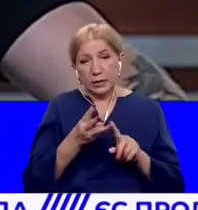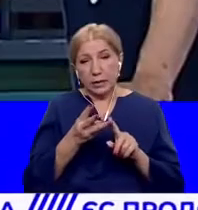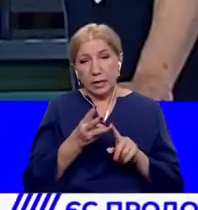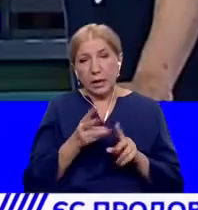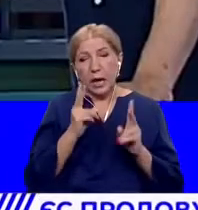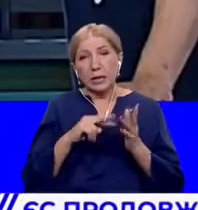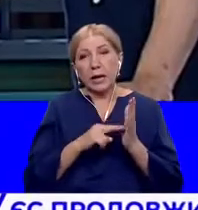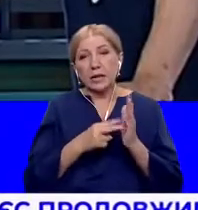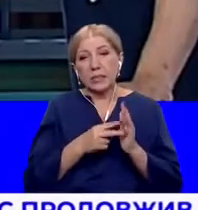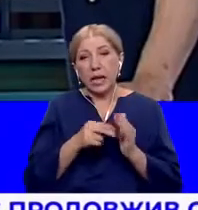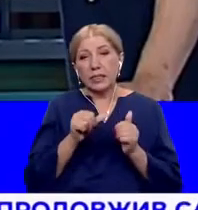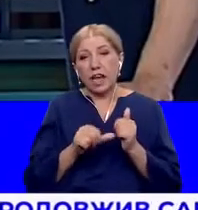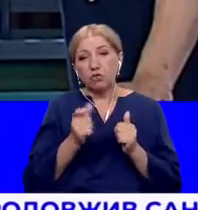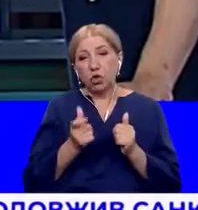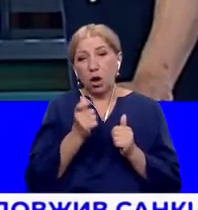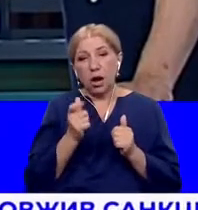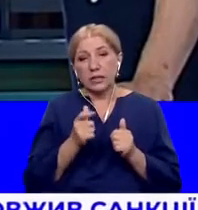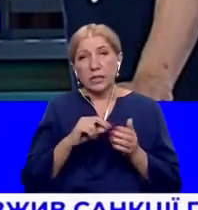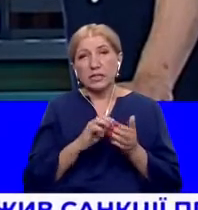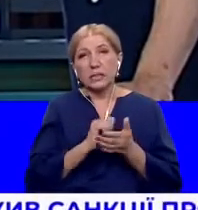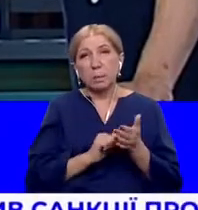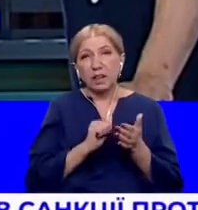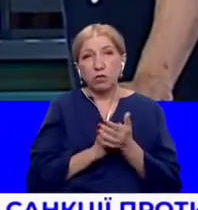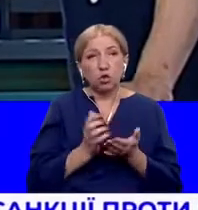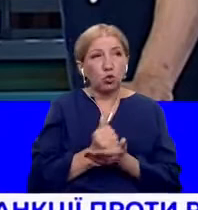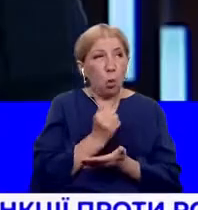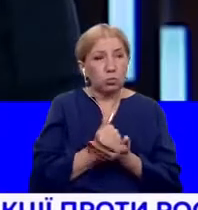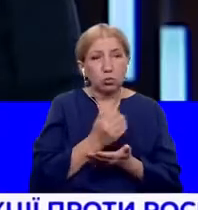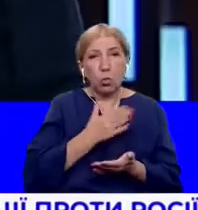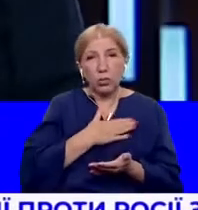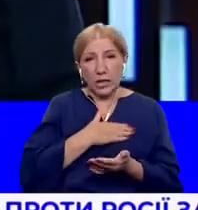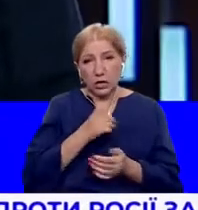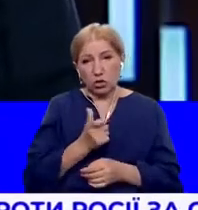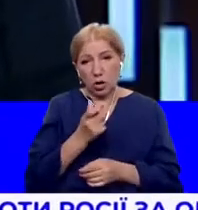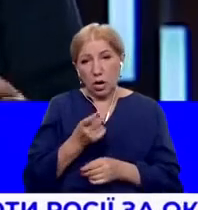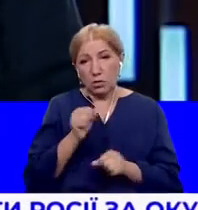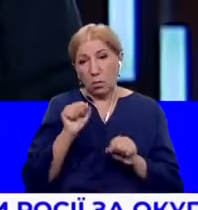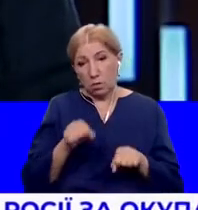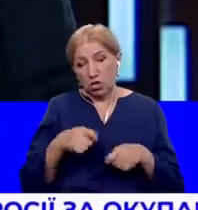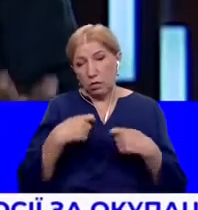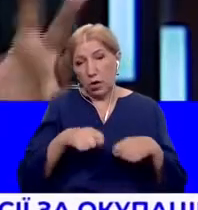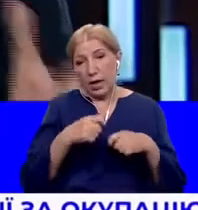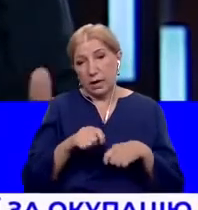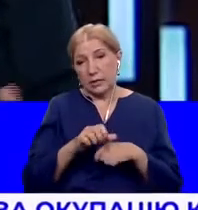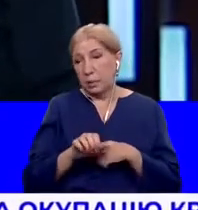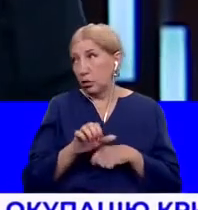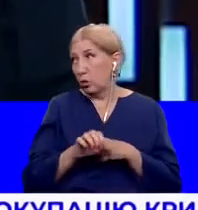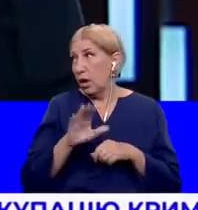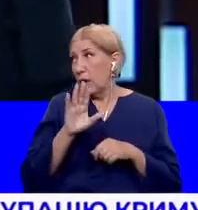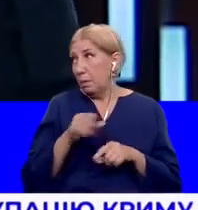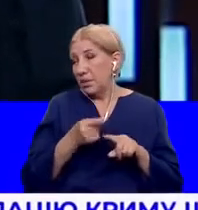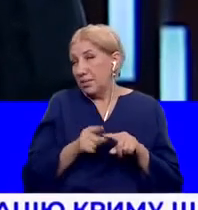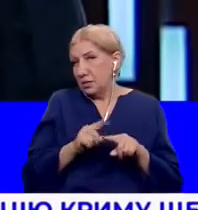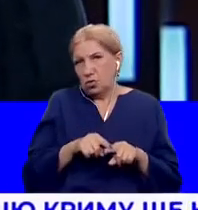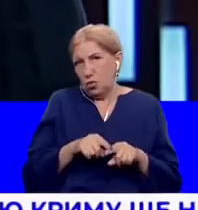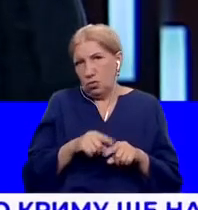яка стратегія Нафтогазу з приводу добутку нашого газу і, можливо, його експорту. Без цих питань складно